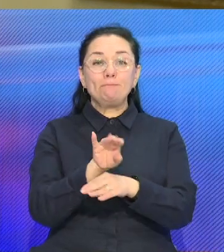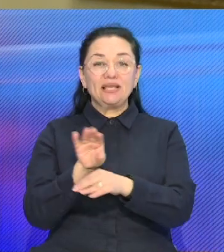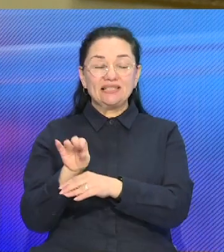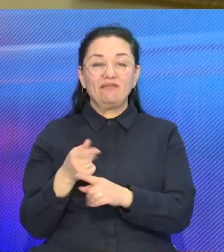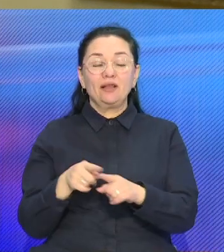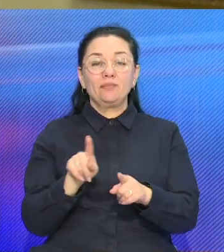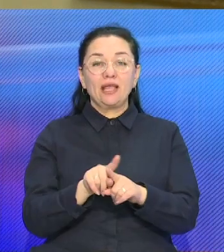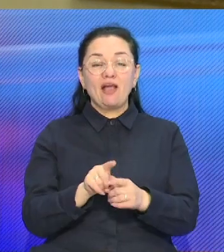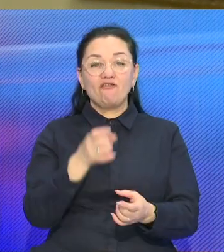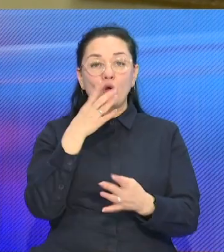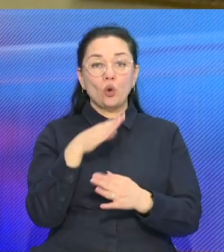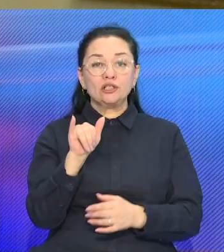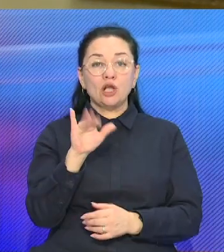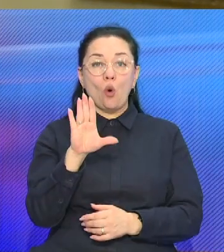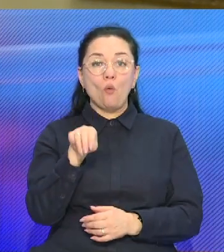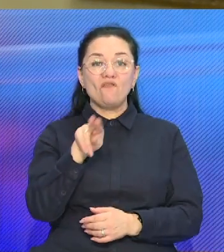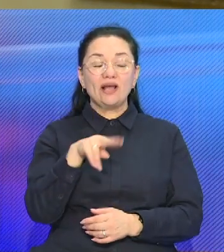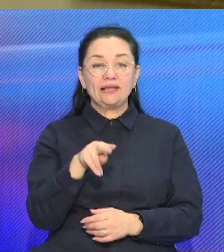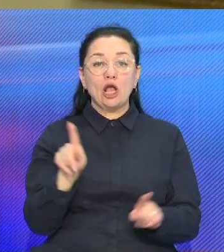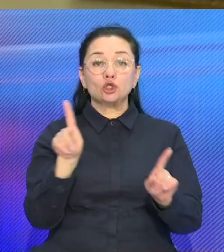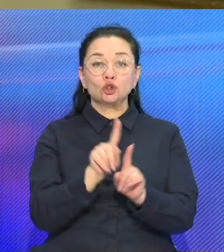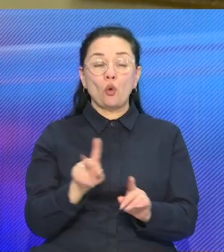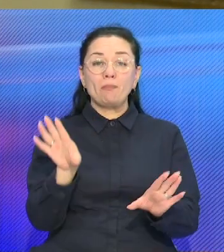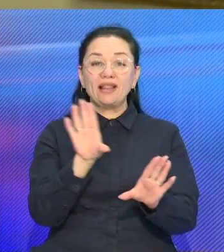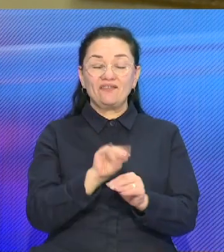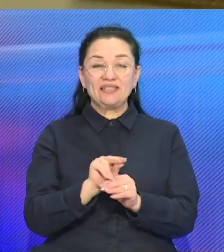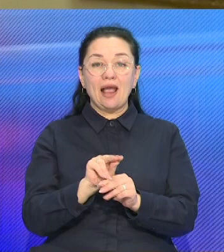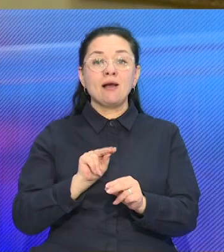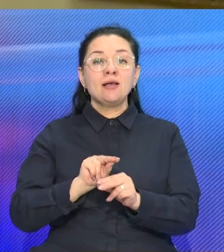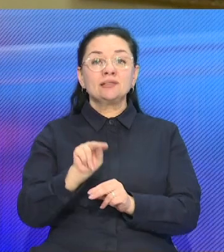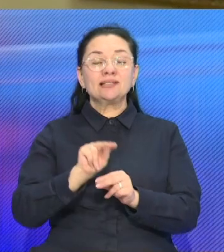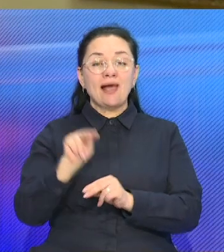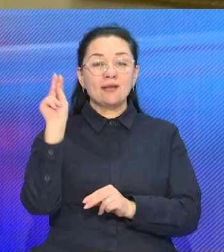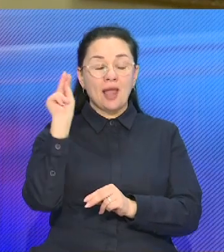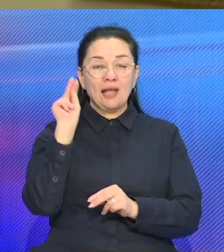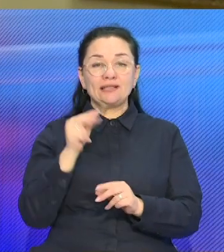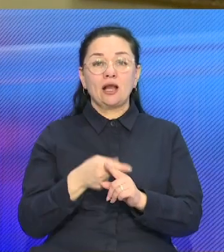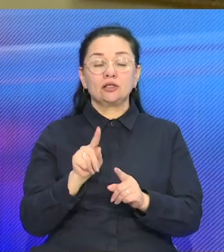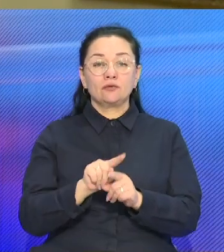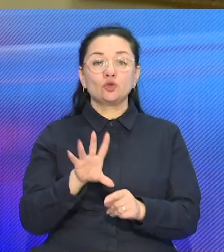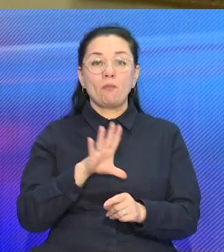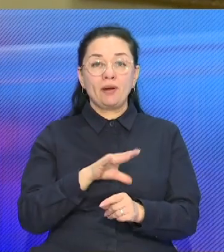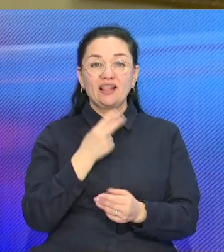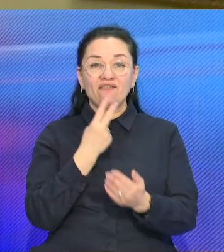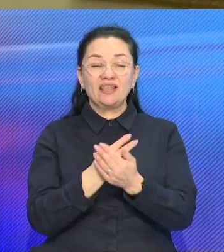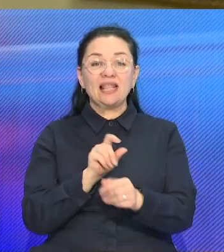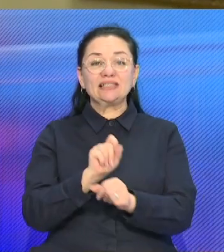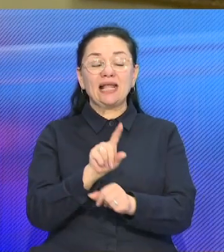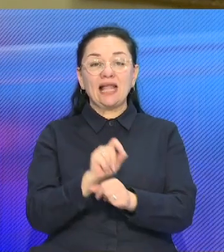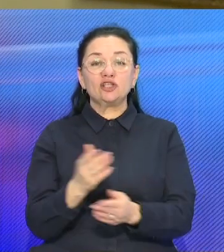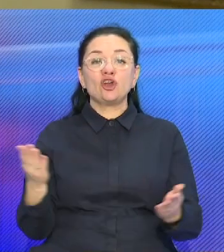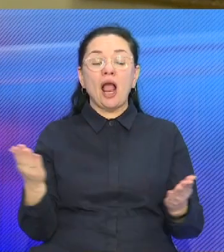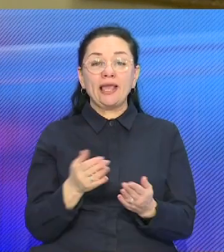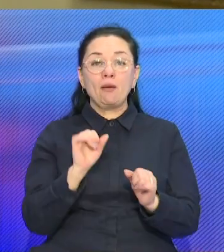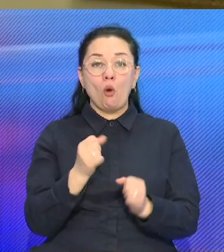в Гродненском УВД с тем, чтобы на занятиях вместе с личным составом прорешивать задачи, которые могут возникать в той или иной ситуации